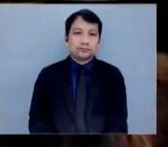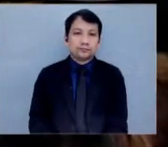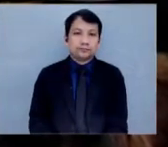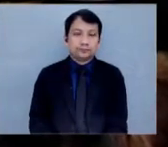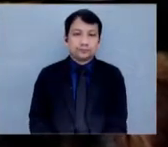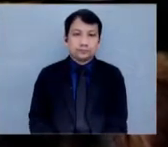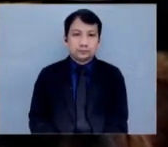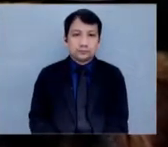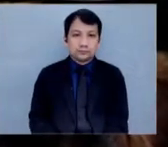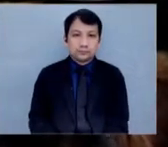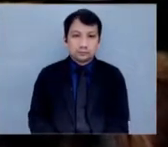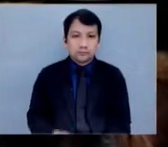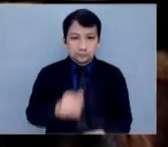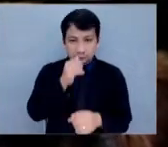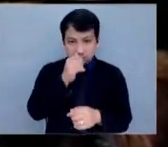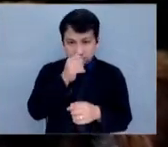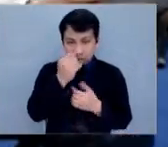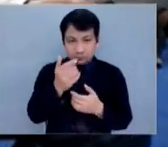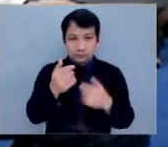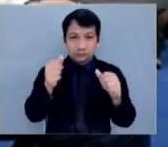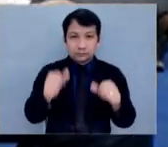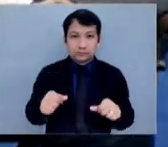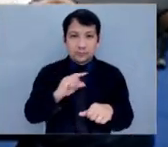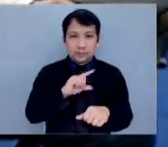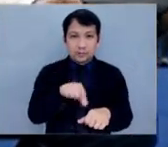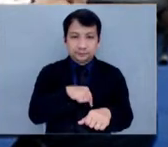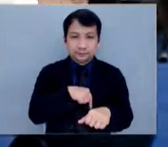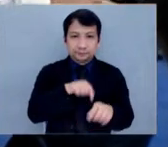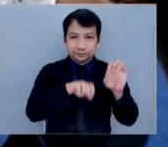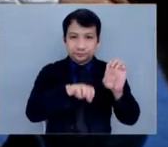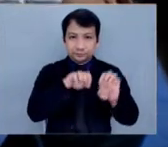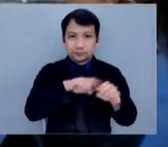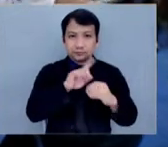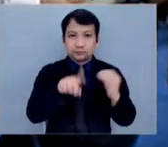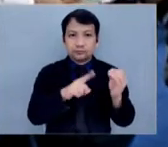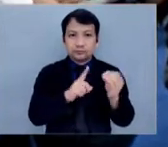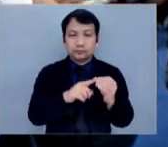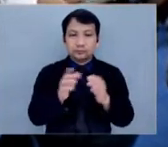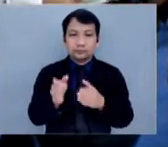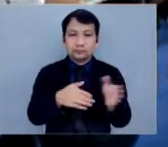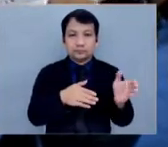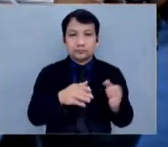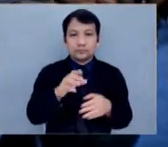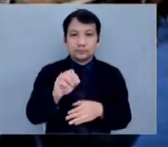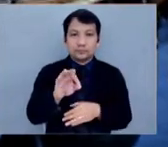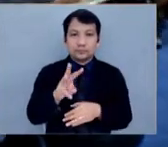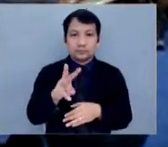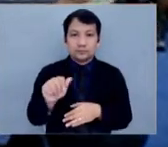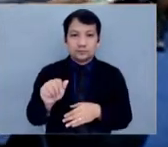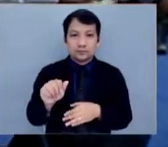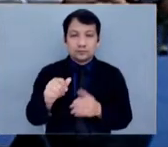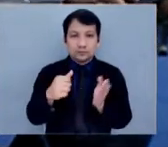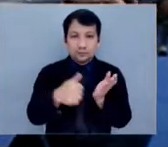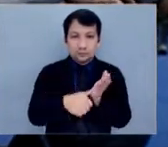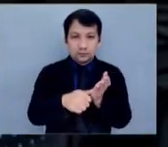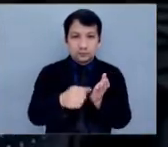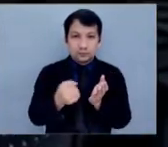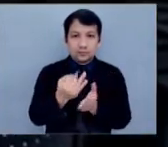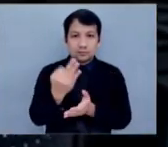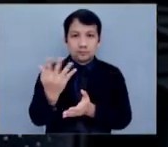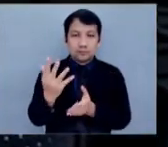Umarangkada na ngayong araw ang post-qualification evaluation para sa planong overseas online voting and counting system